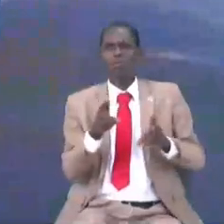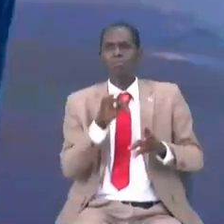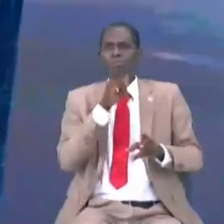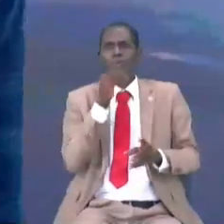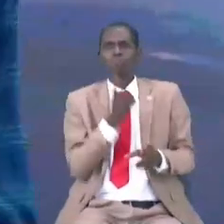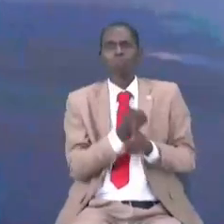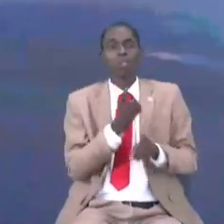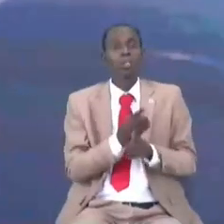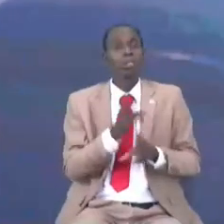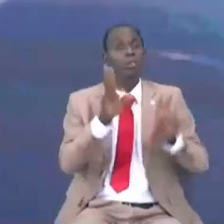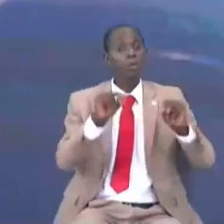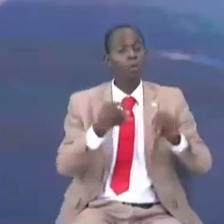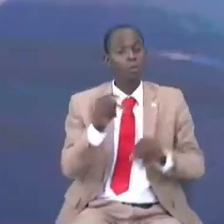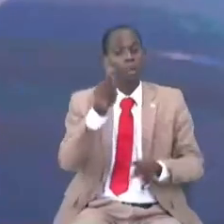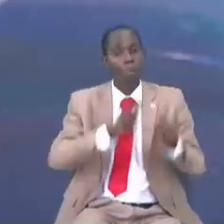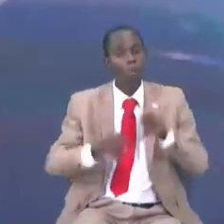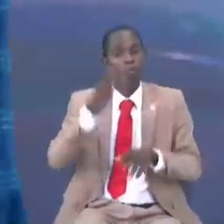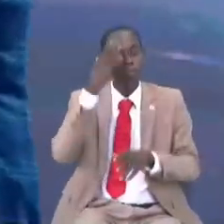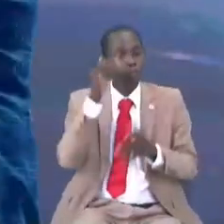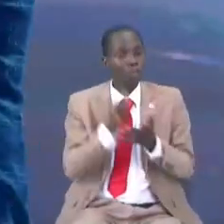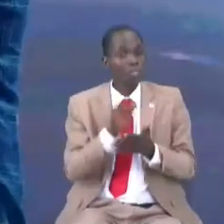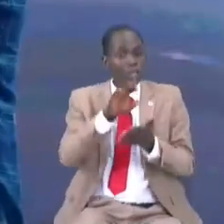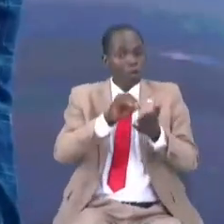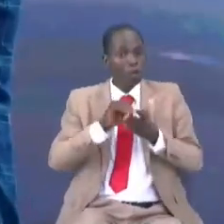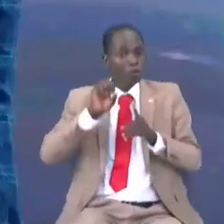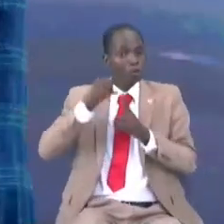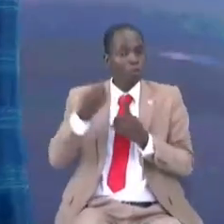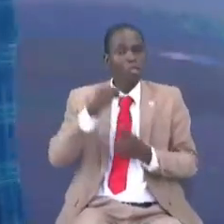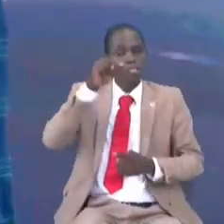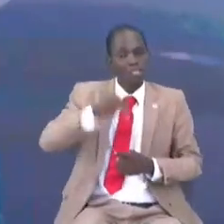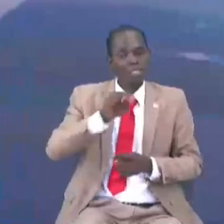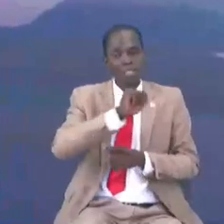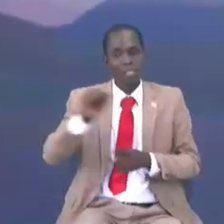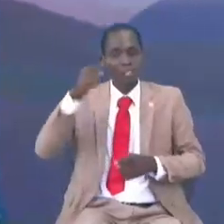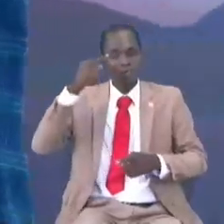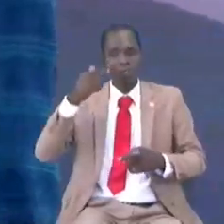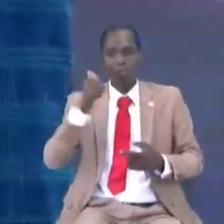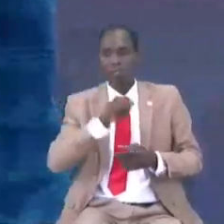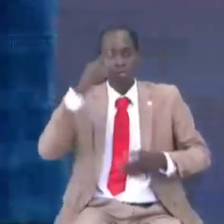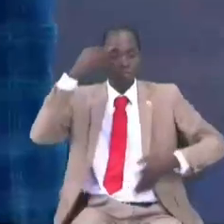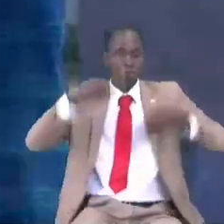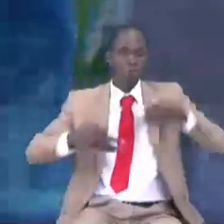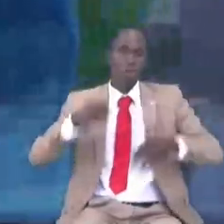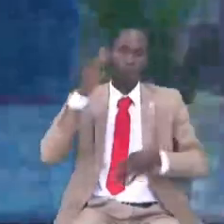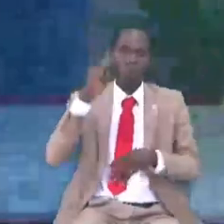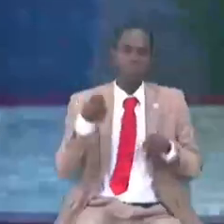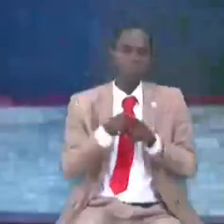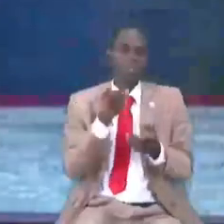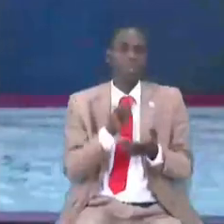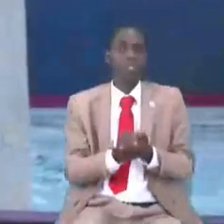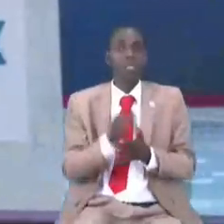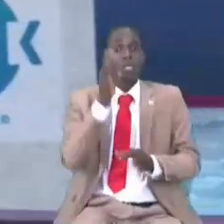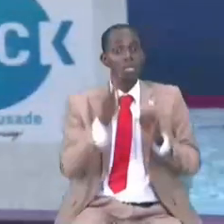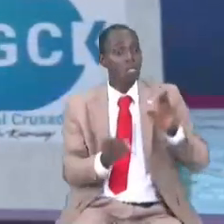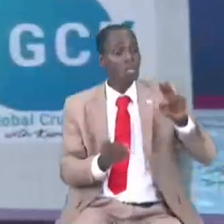exigeait une telle prédication qu'ils avaient entendu, pas d'opposition du tout. Si Ninive s'est repenti avec